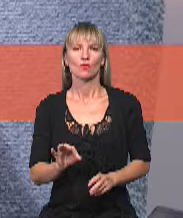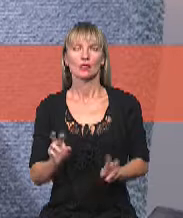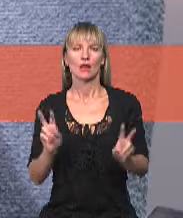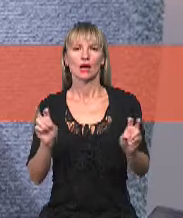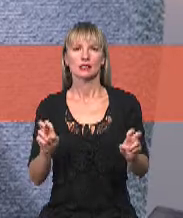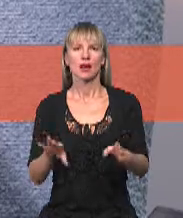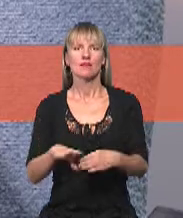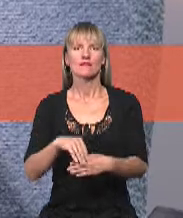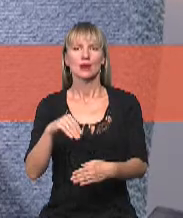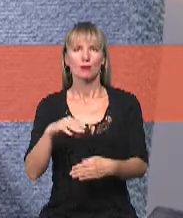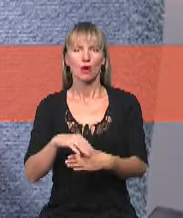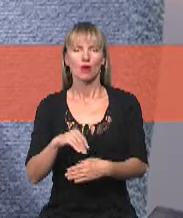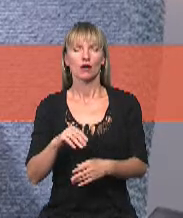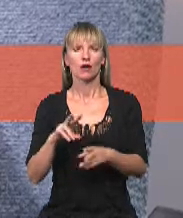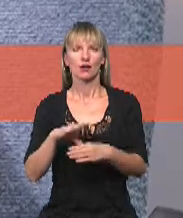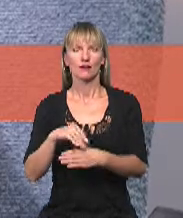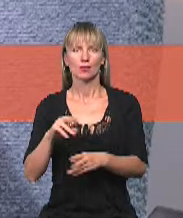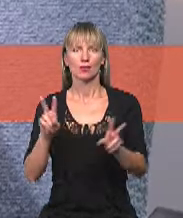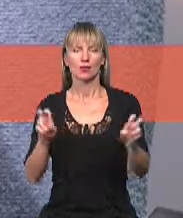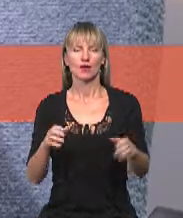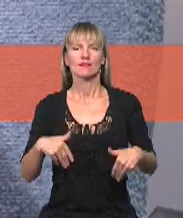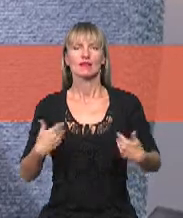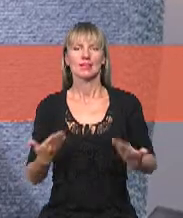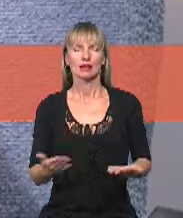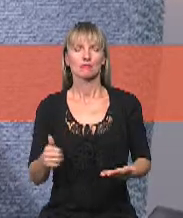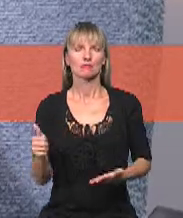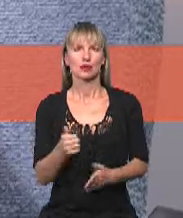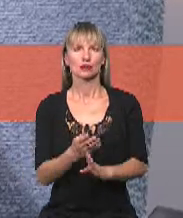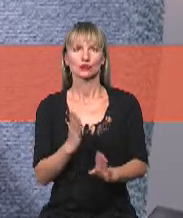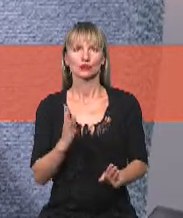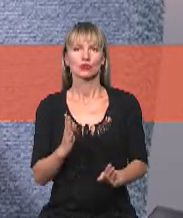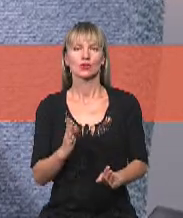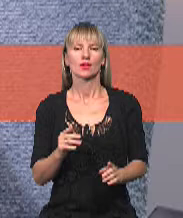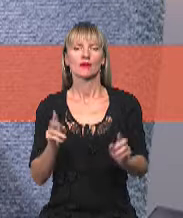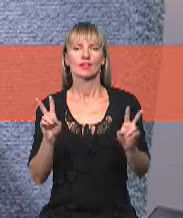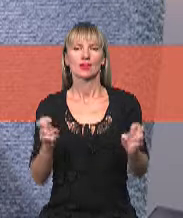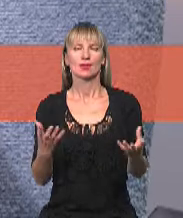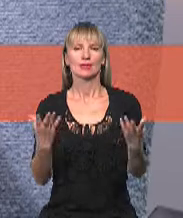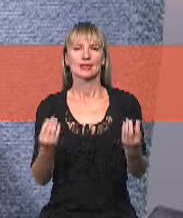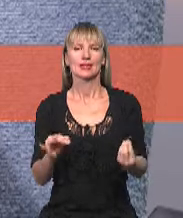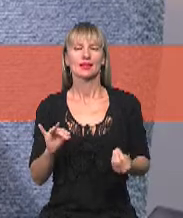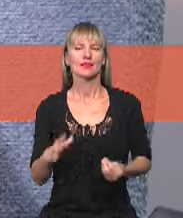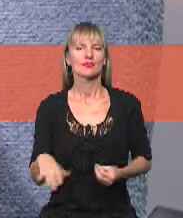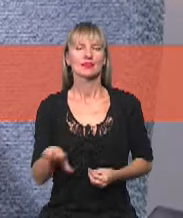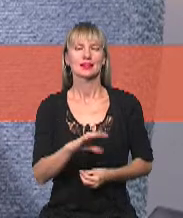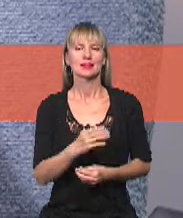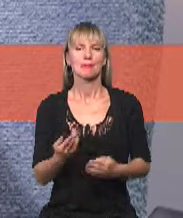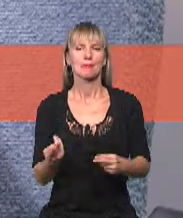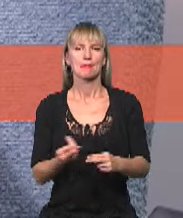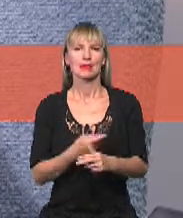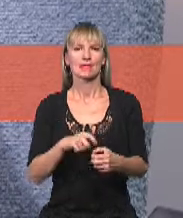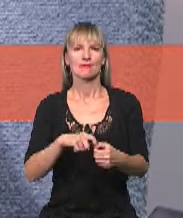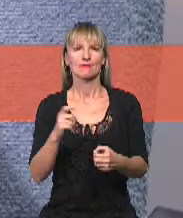«вибори, вибори», вітаємо насамперед в цій темі дня. Ну і всім без винятку